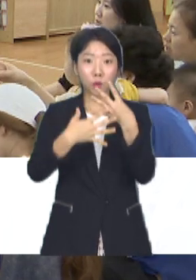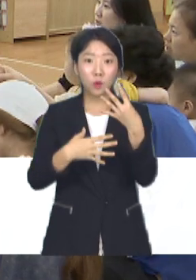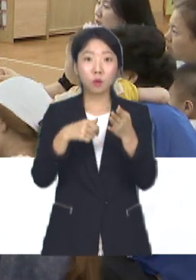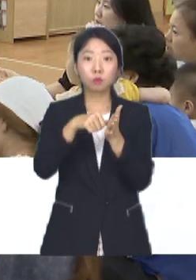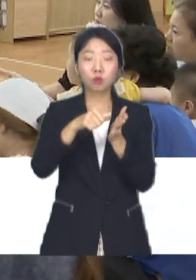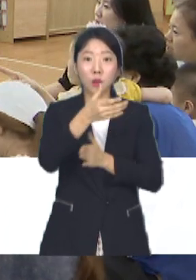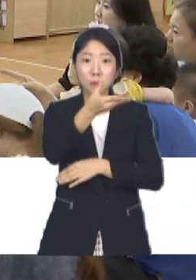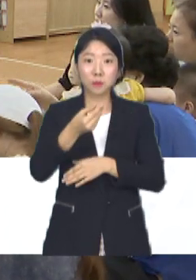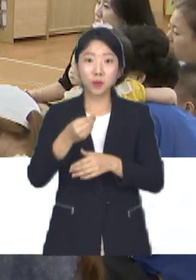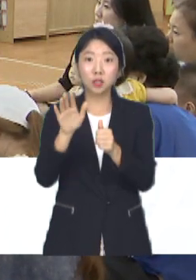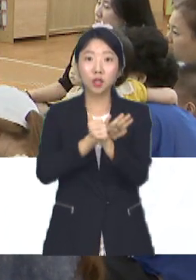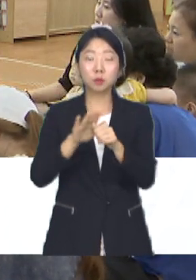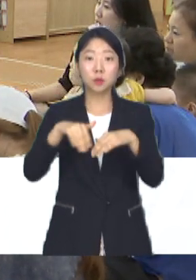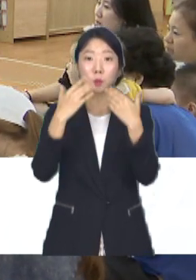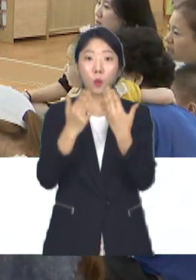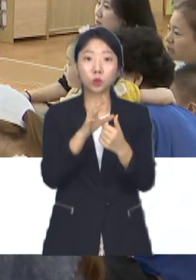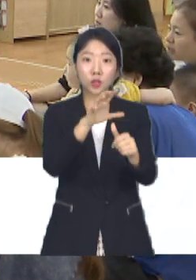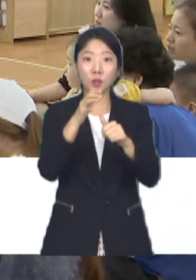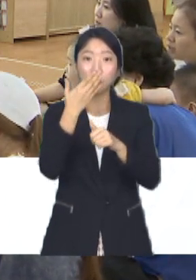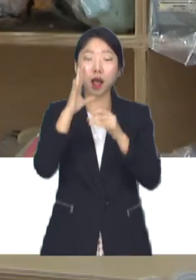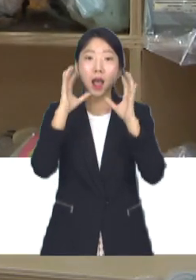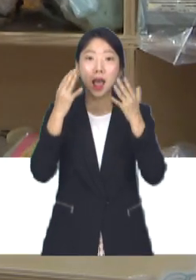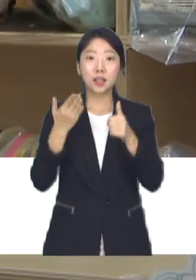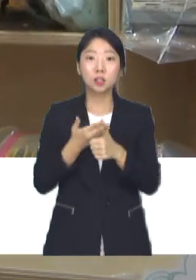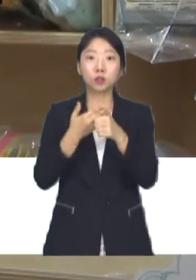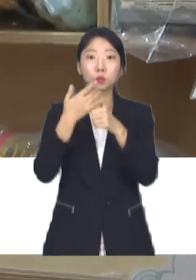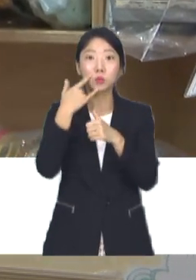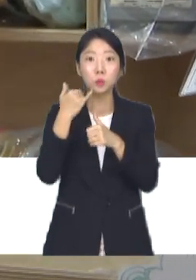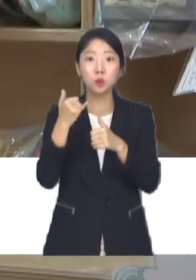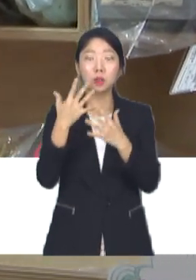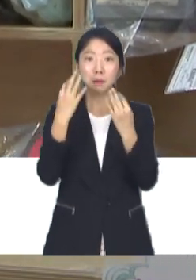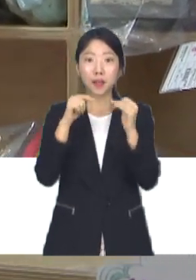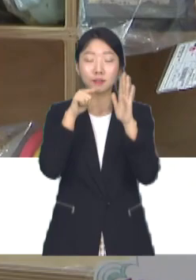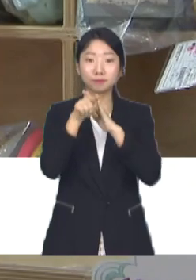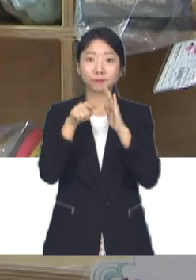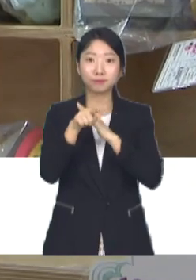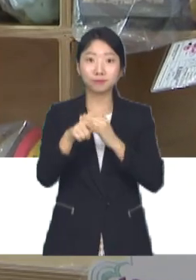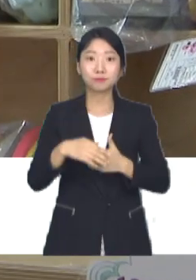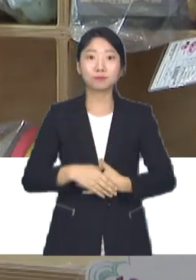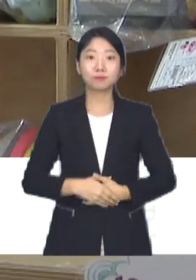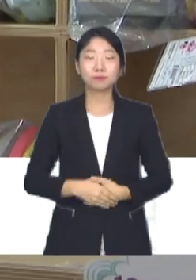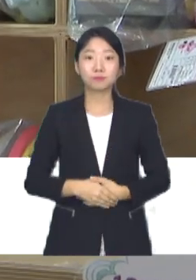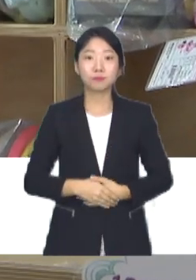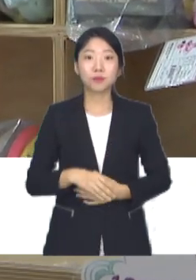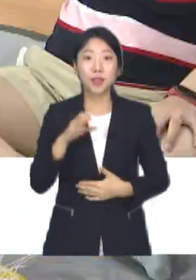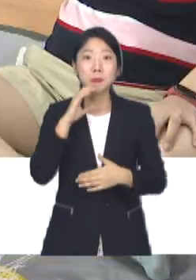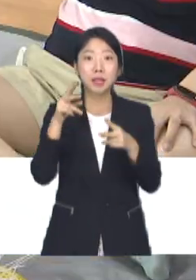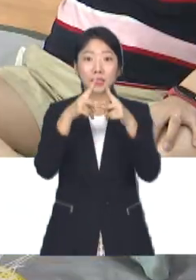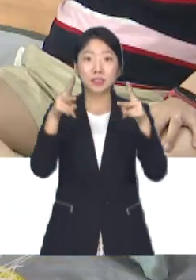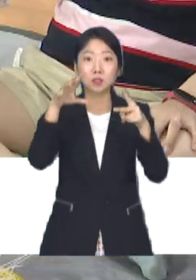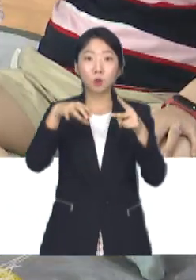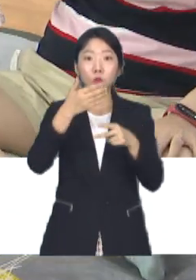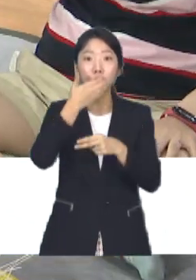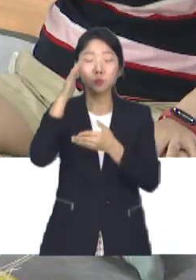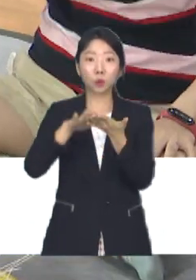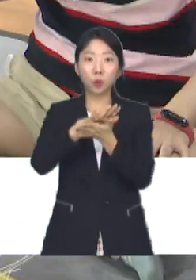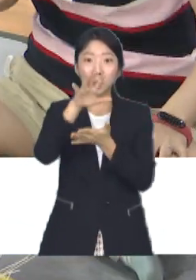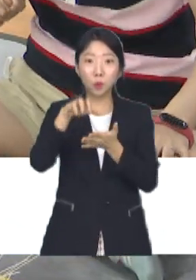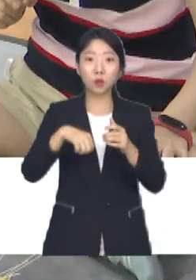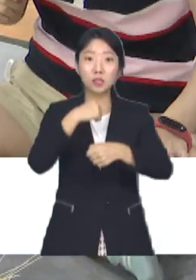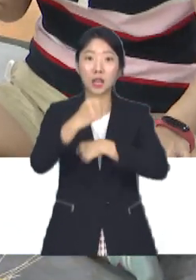프로그램과 장난감 대여 서비스를 모두 이용할 수 있어 아이를 키우는 부모들의 발길이 이어지고 있습니다. 카페